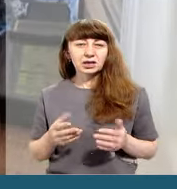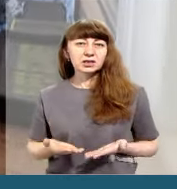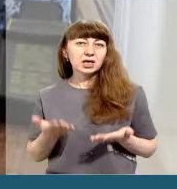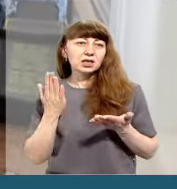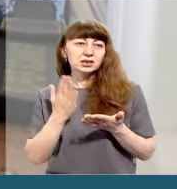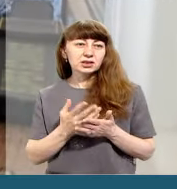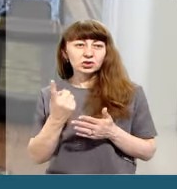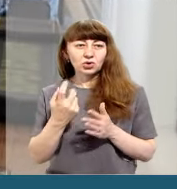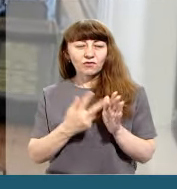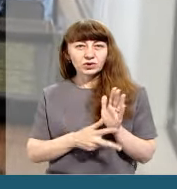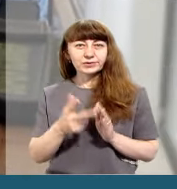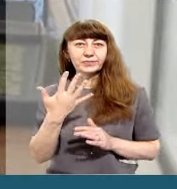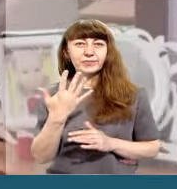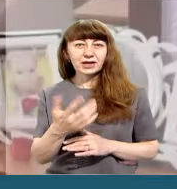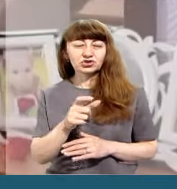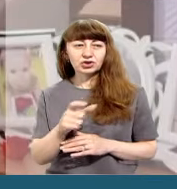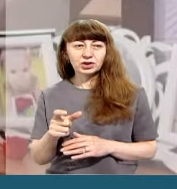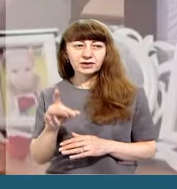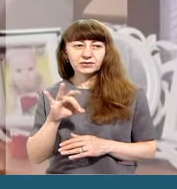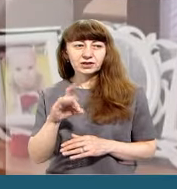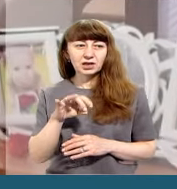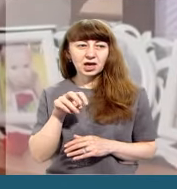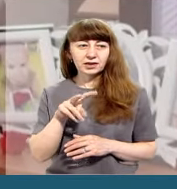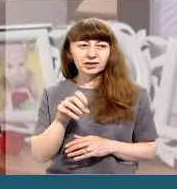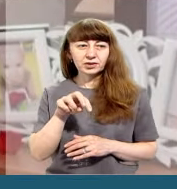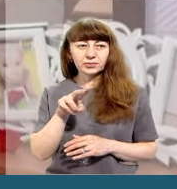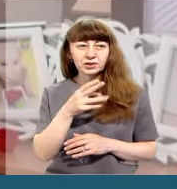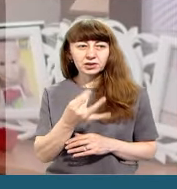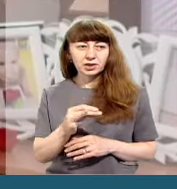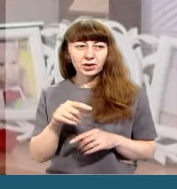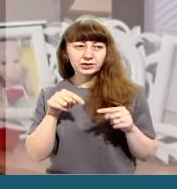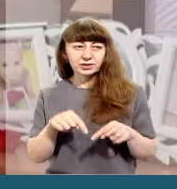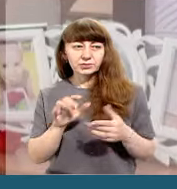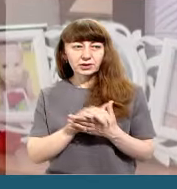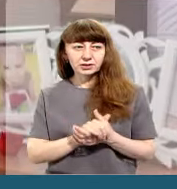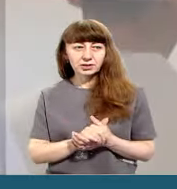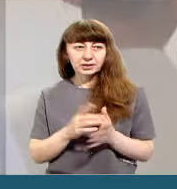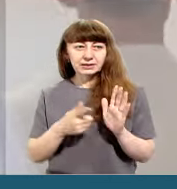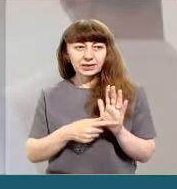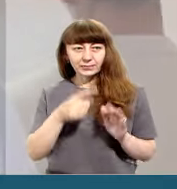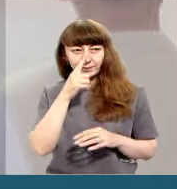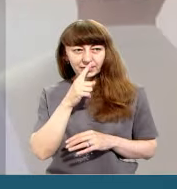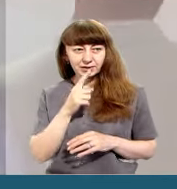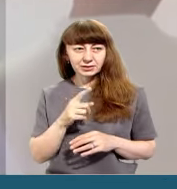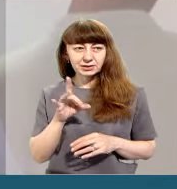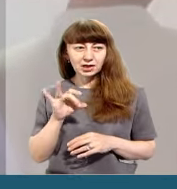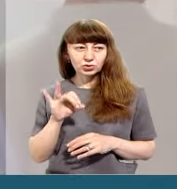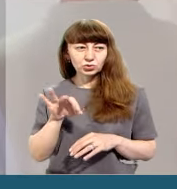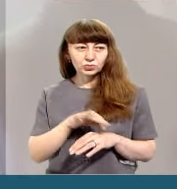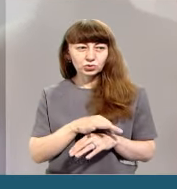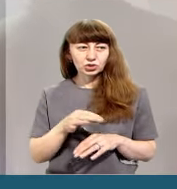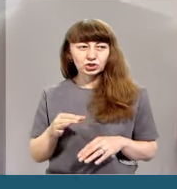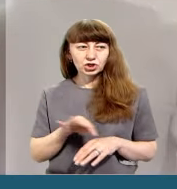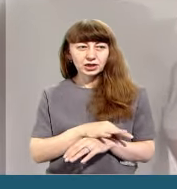срок 185 осужденных. Светлана и Дмитрий Коротковы познакомились в этих стенах. Уже 7 месяцев в статусе мужа и